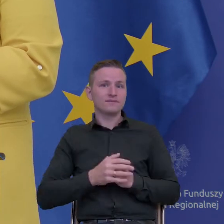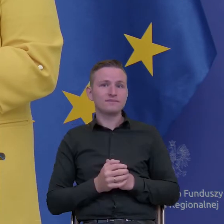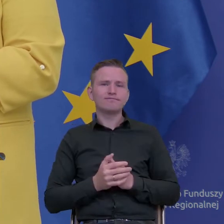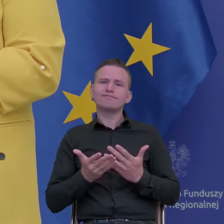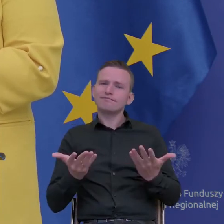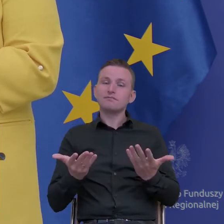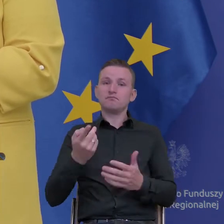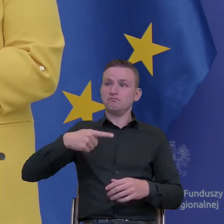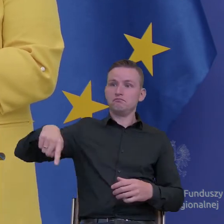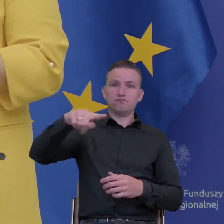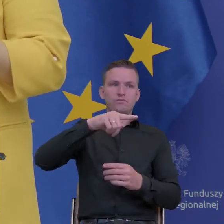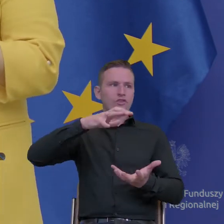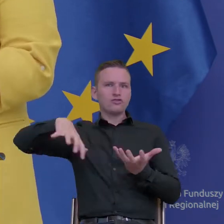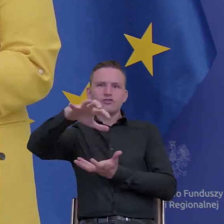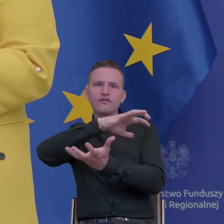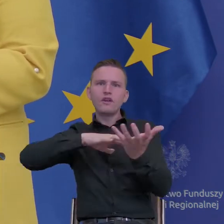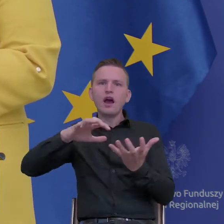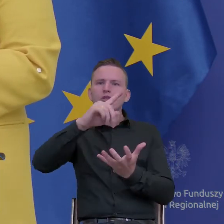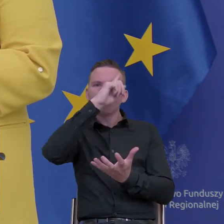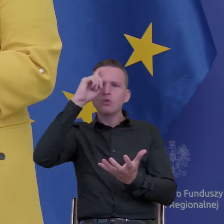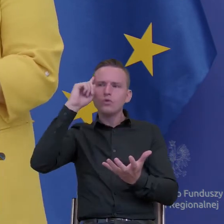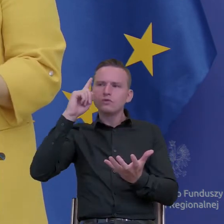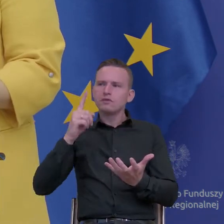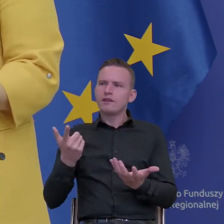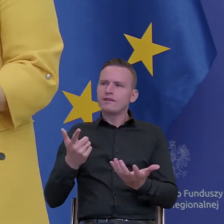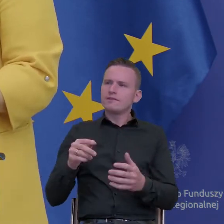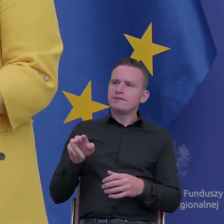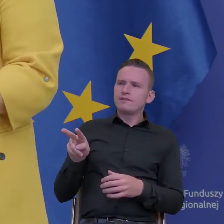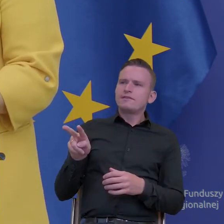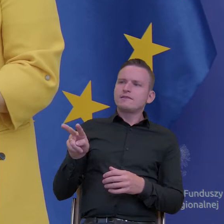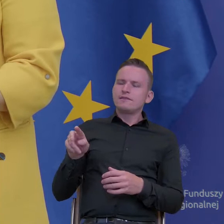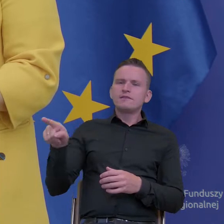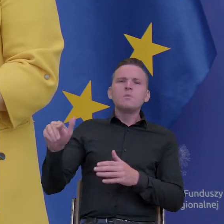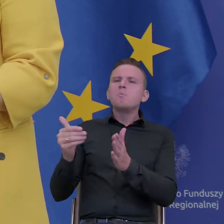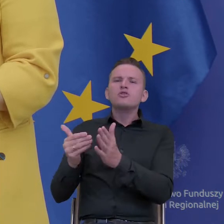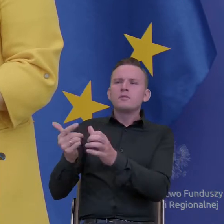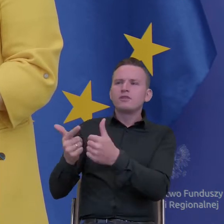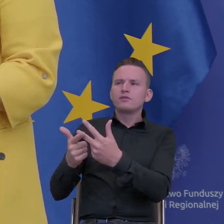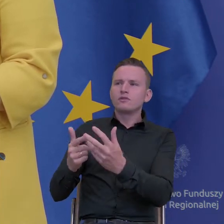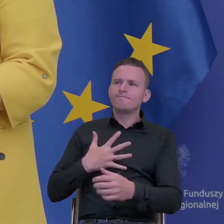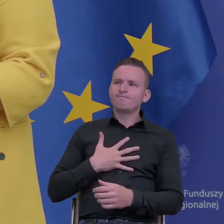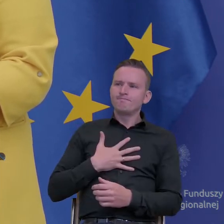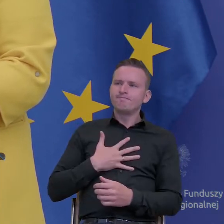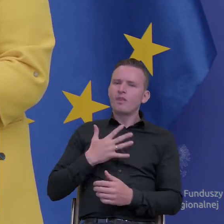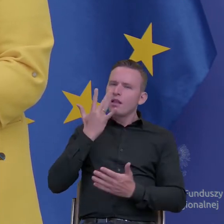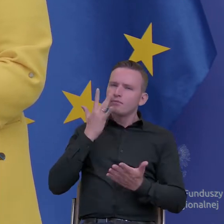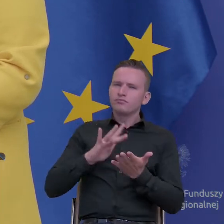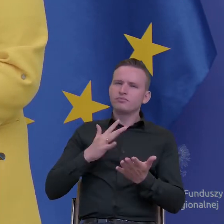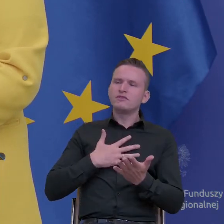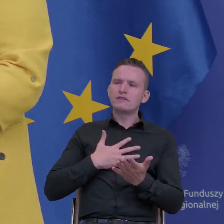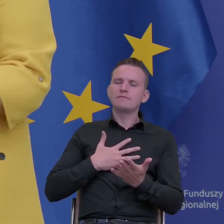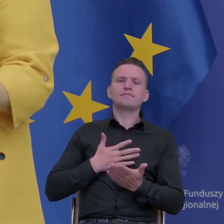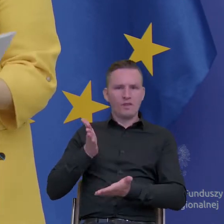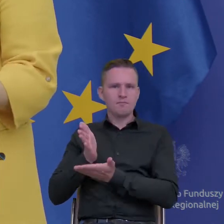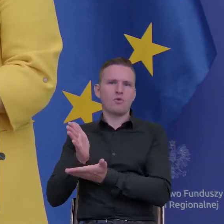osoby z niepełnosprawnościami w pełni korzystały z usług świadczonych dzisiaj drogą elektroniczną. Pandemia pokazała,